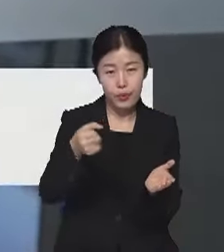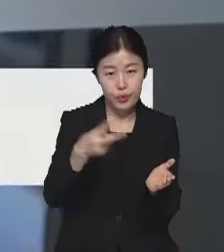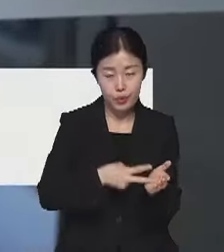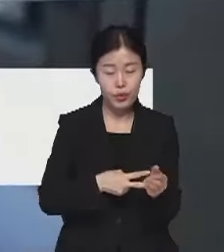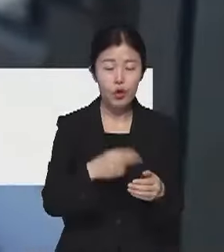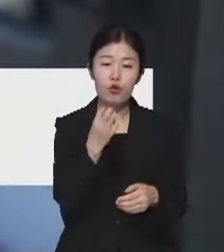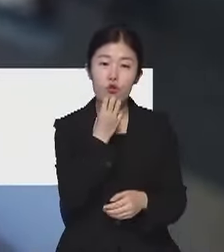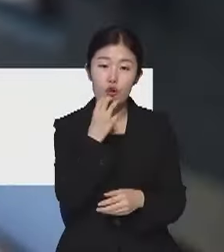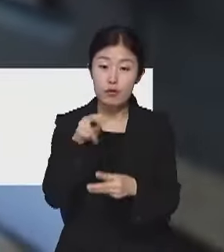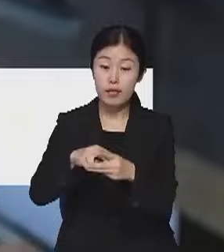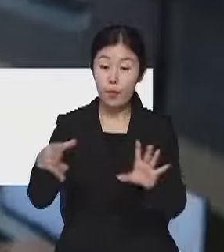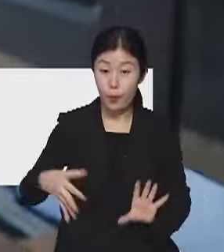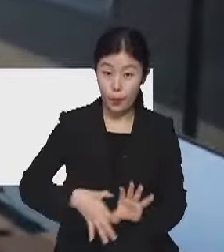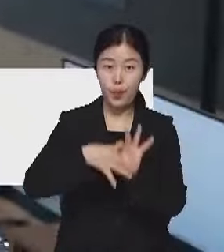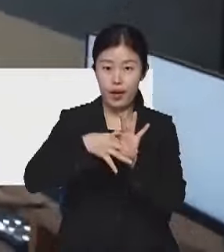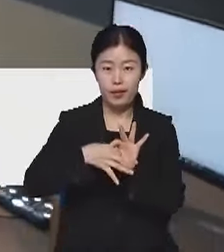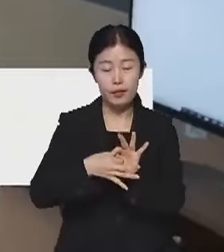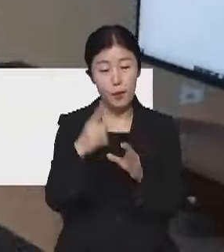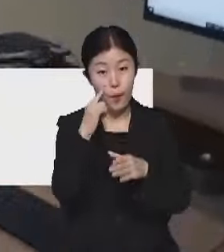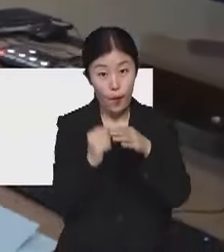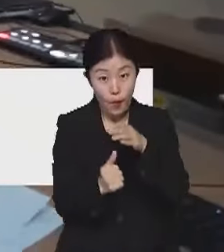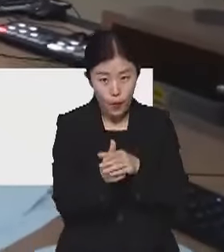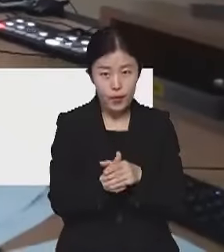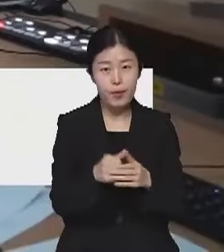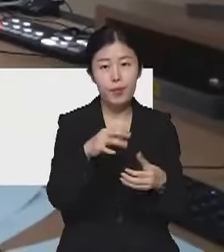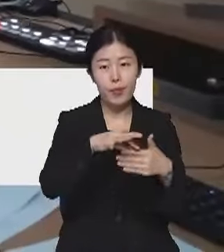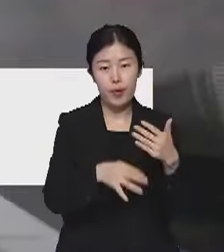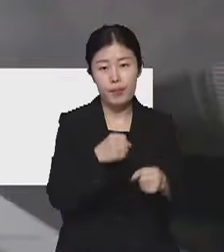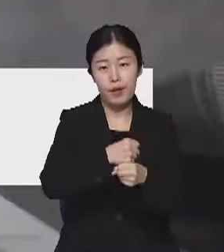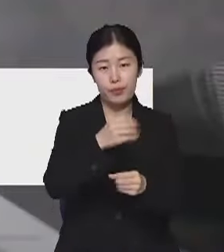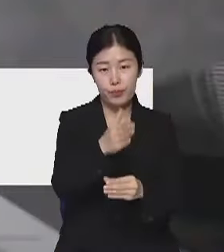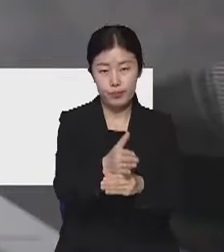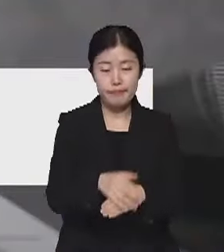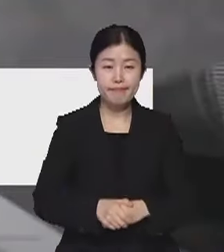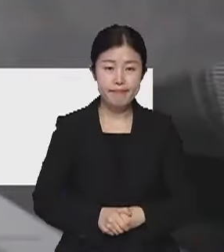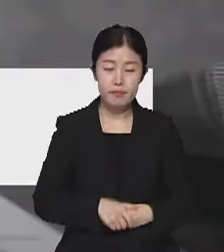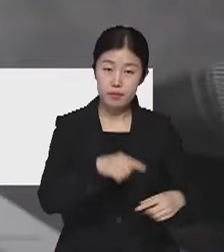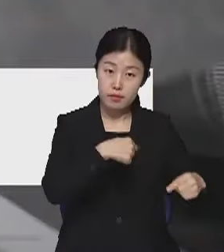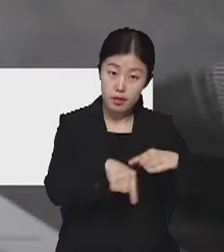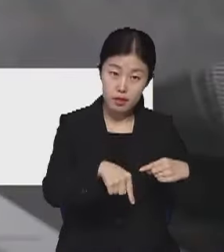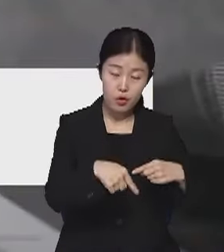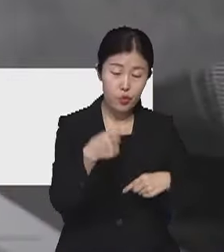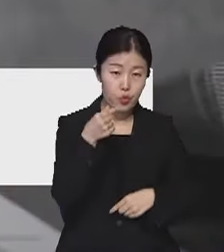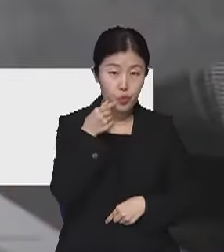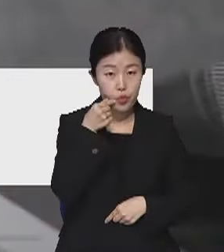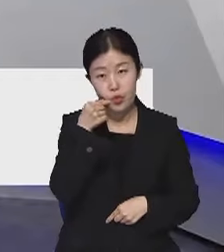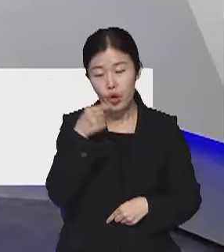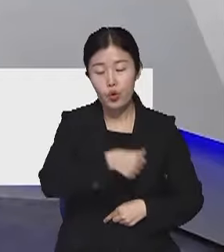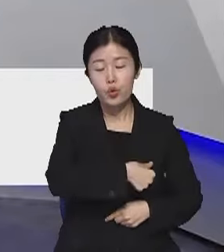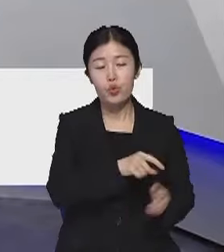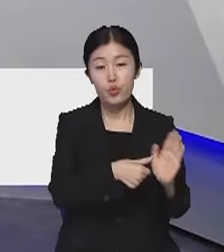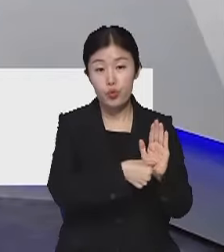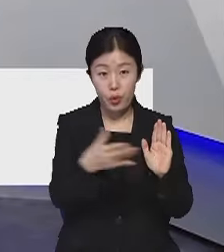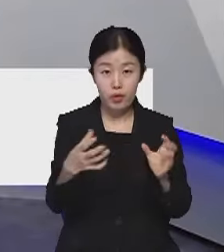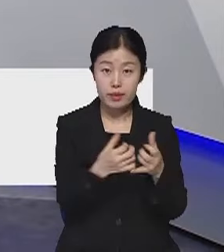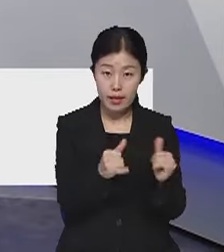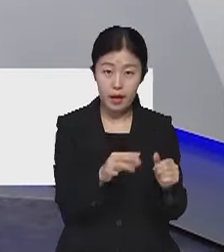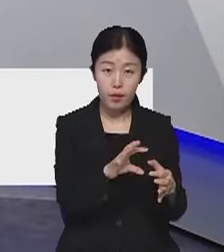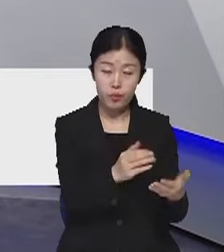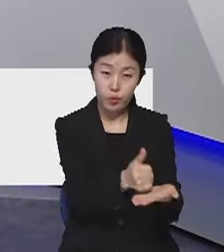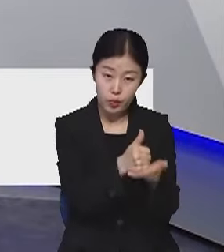센터를 통한 독자적인 컨텐츠도 만들어 나가고 있습니다 정치 명사들이 출연하는 시사대담 여의도